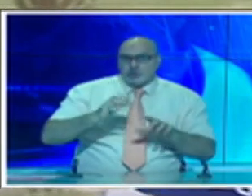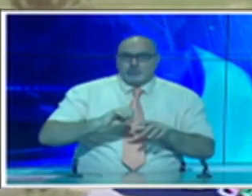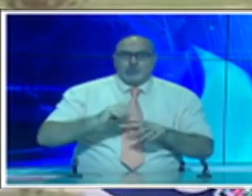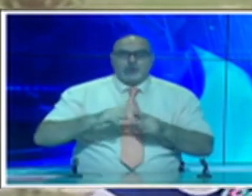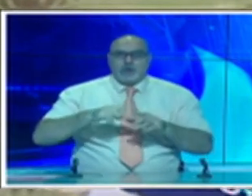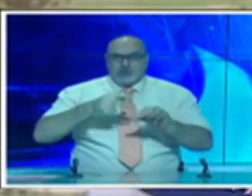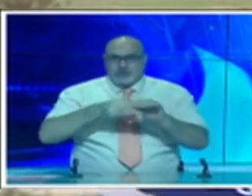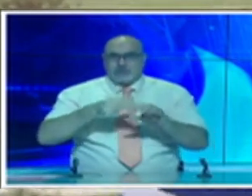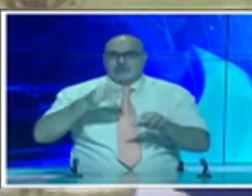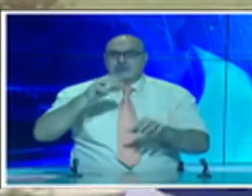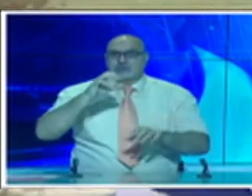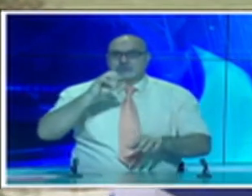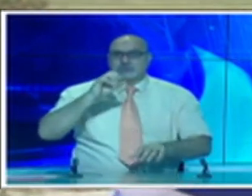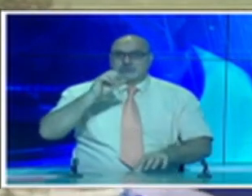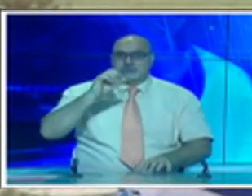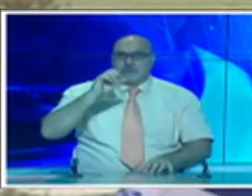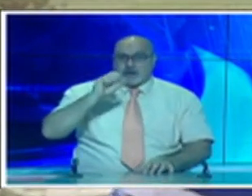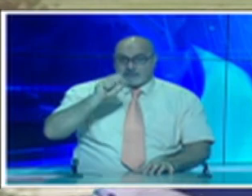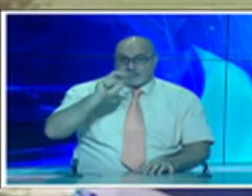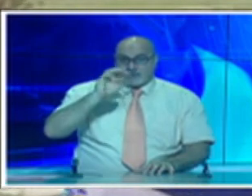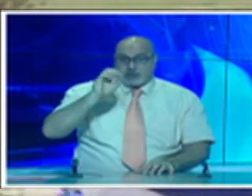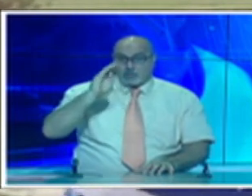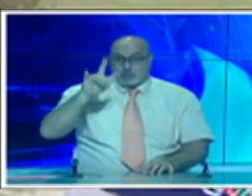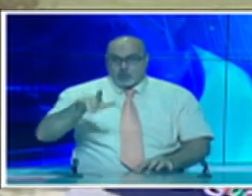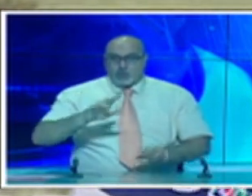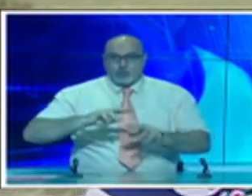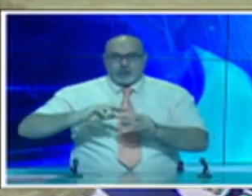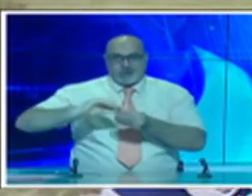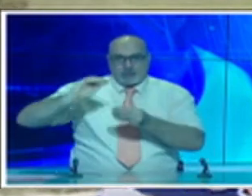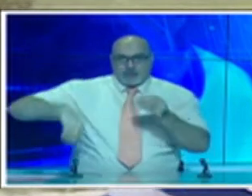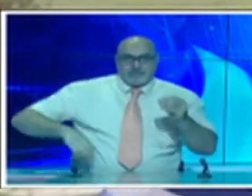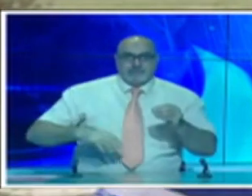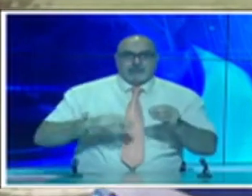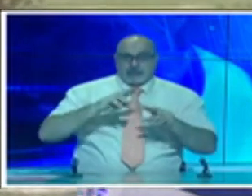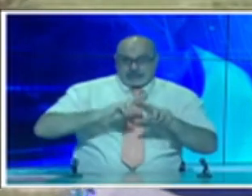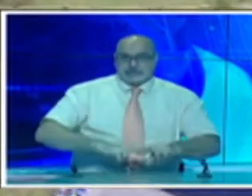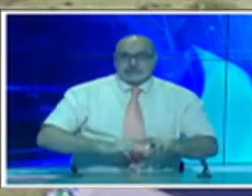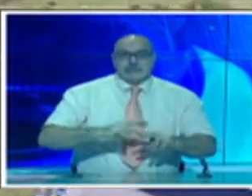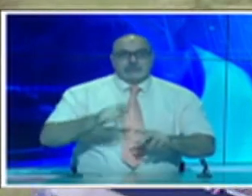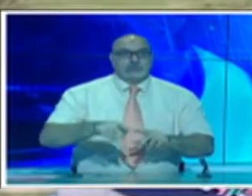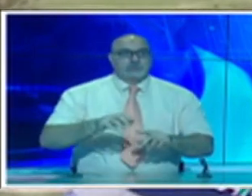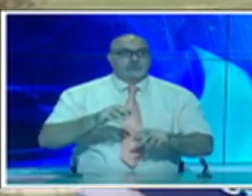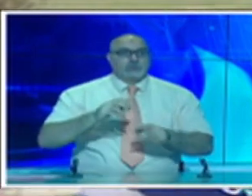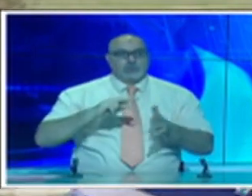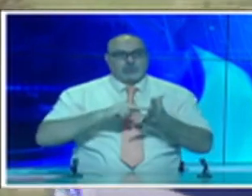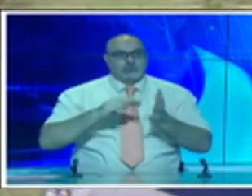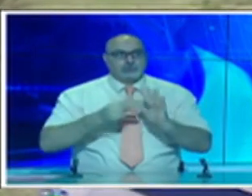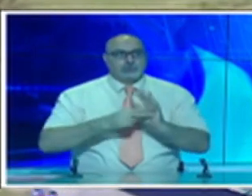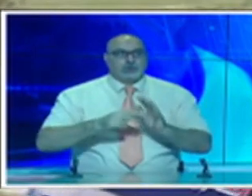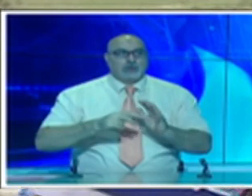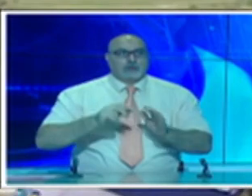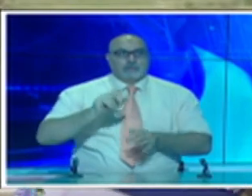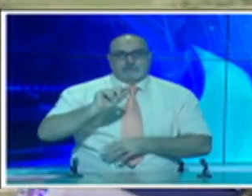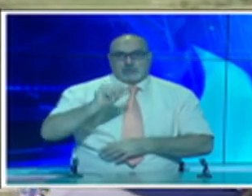هذا السوبر افيك بلون باش نخليه غير ليسونسون بلون، مي هذا مشروع ان شاء الله يبدا من 21،